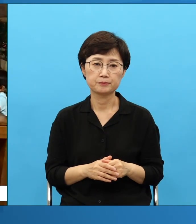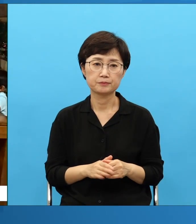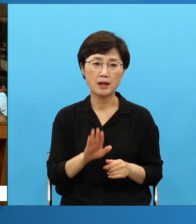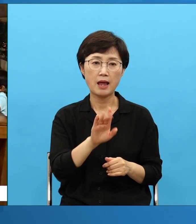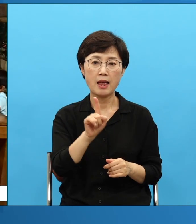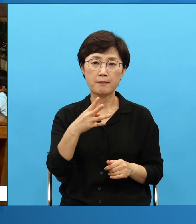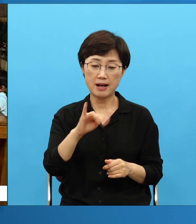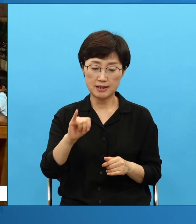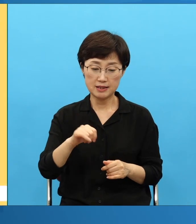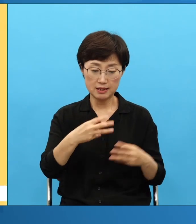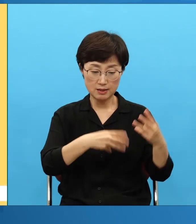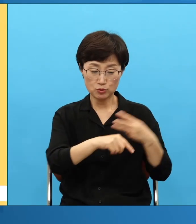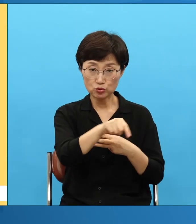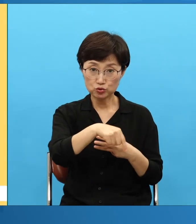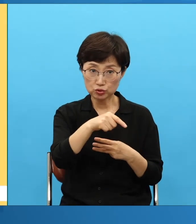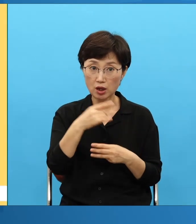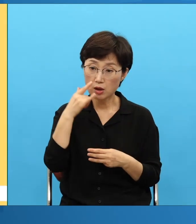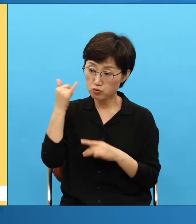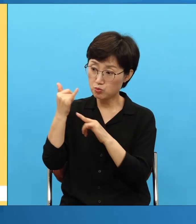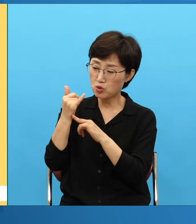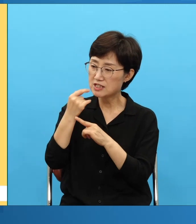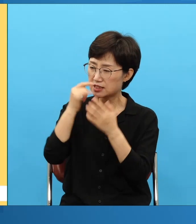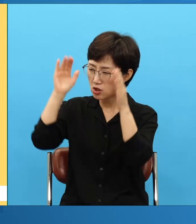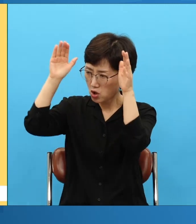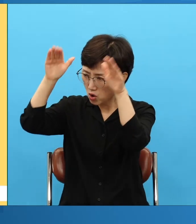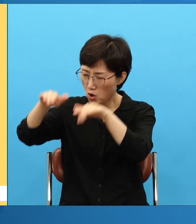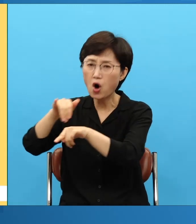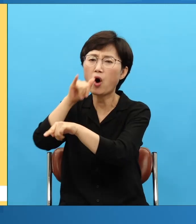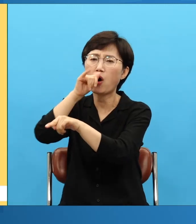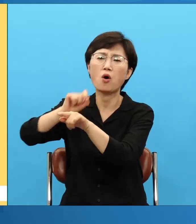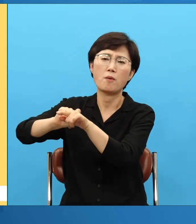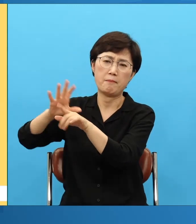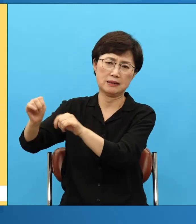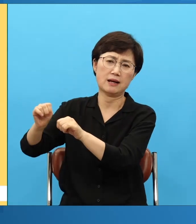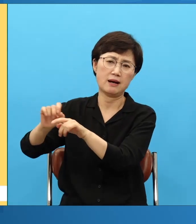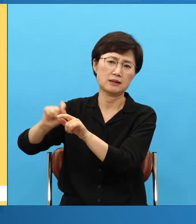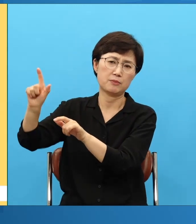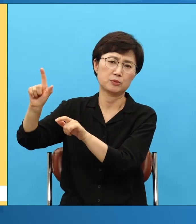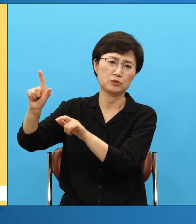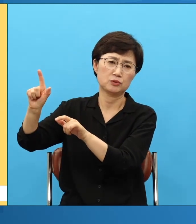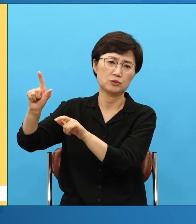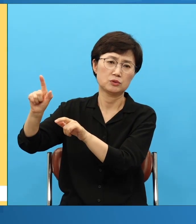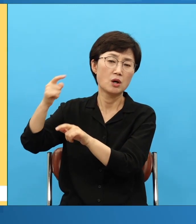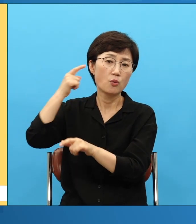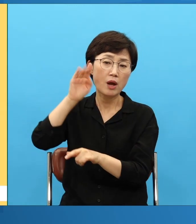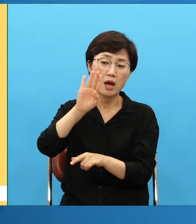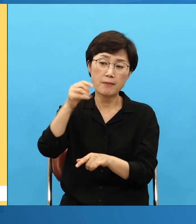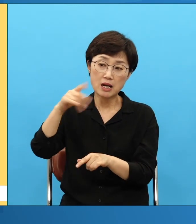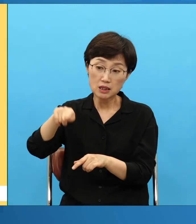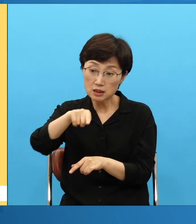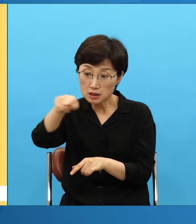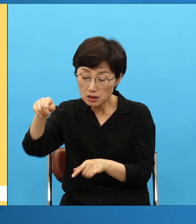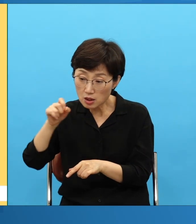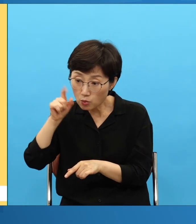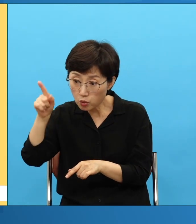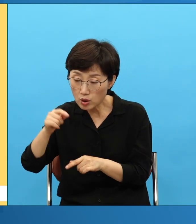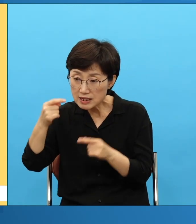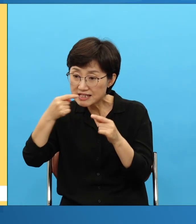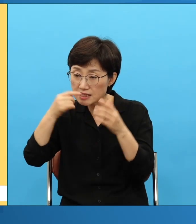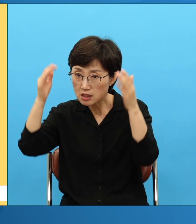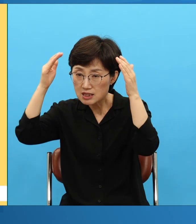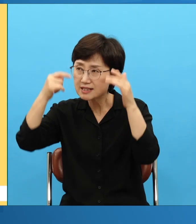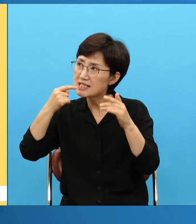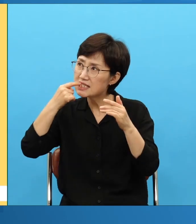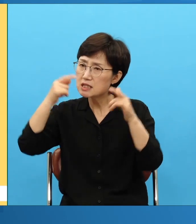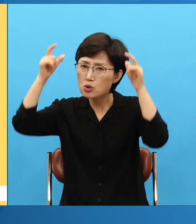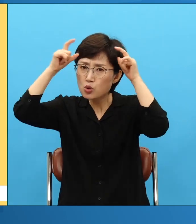발리 랩넌트 중에는 부모님이 힌두교인 친구들이 많아. 발리에는 특이하게 대부분의 사람들이 힌두교를 믿는